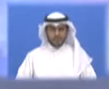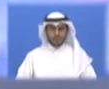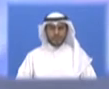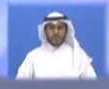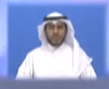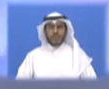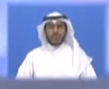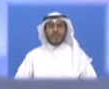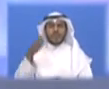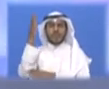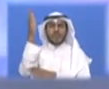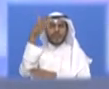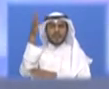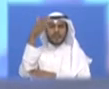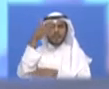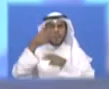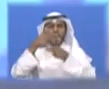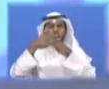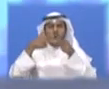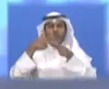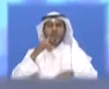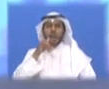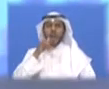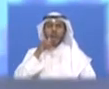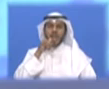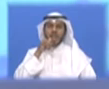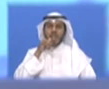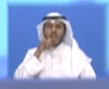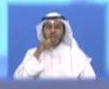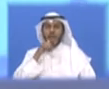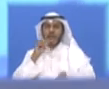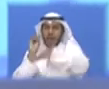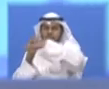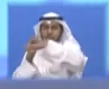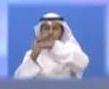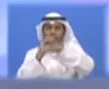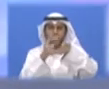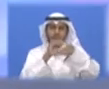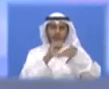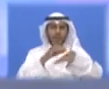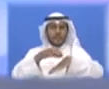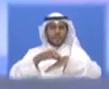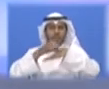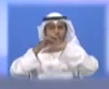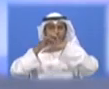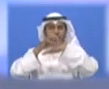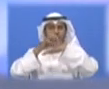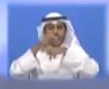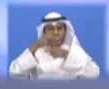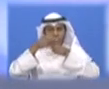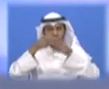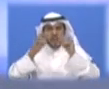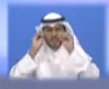أصدرت سفارة دولة الكويت في المملكة المتحدة عددا من التوجيهات والإرشادات للمواطنين بمناسبة اقتراب موسم